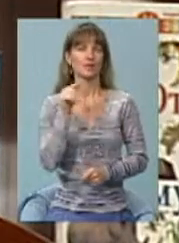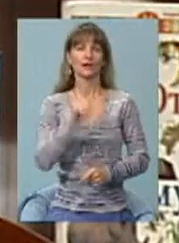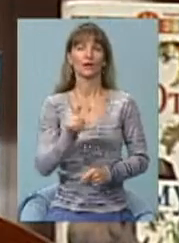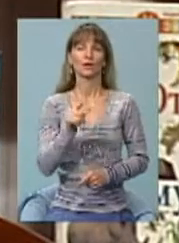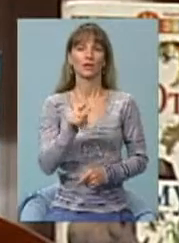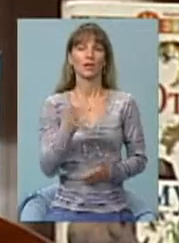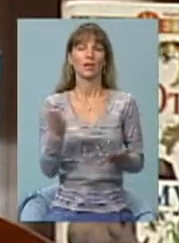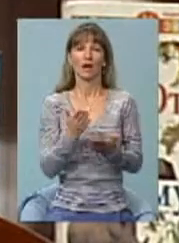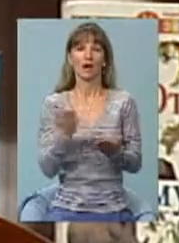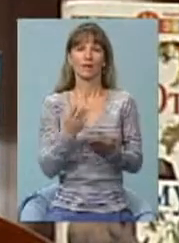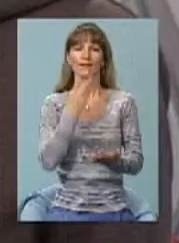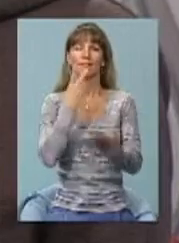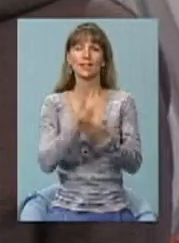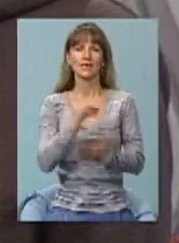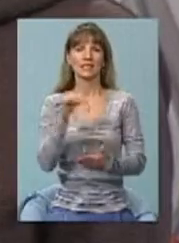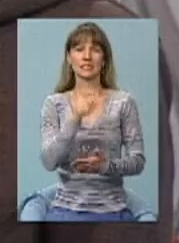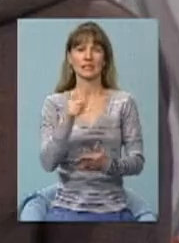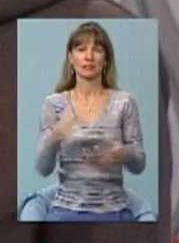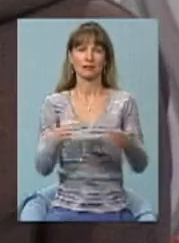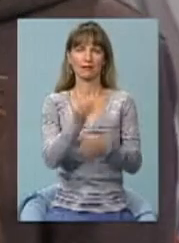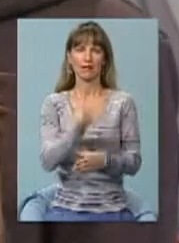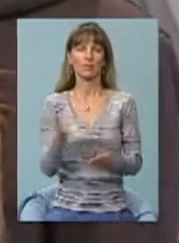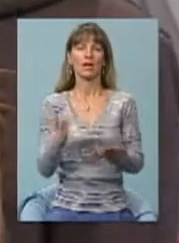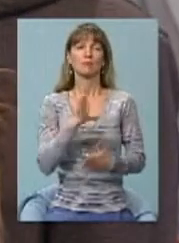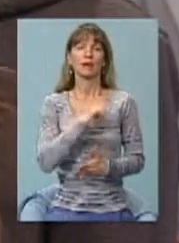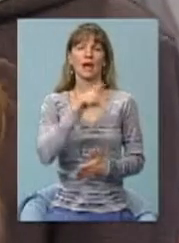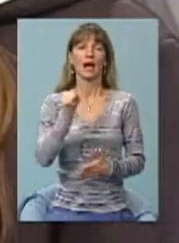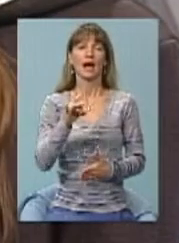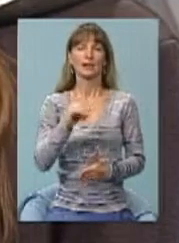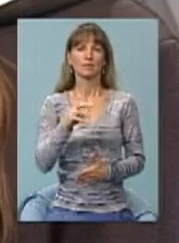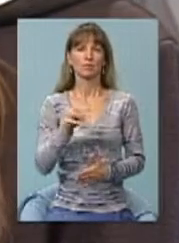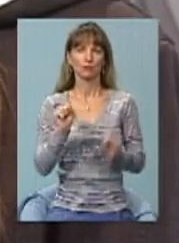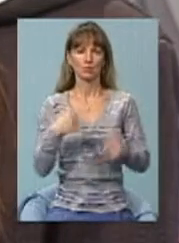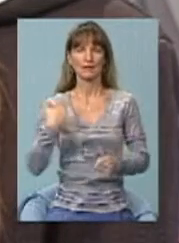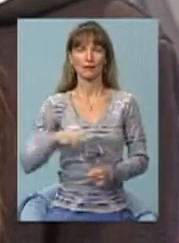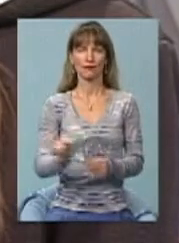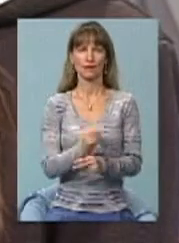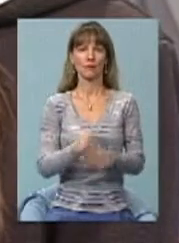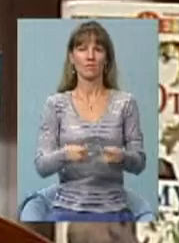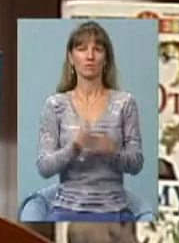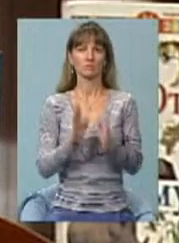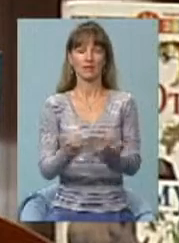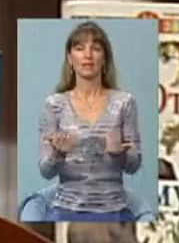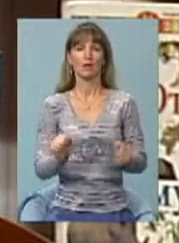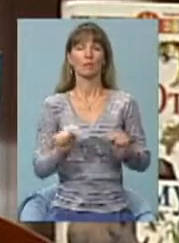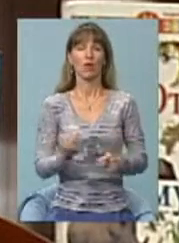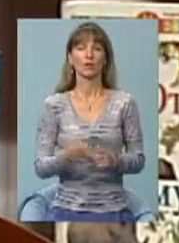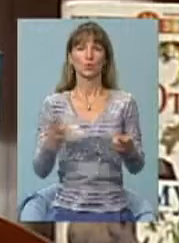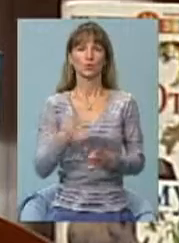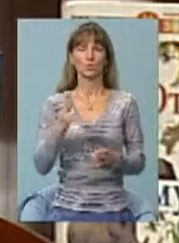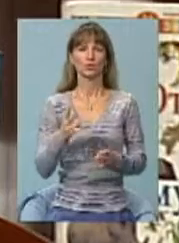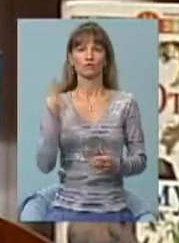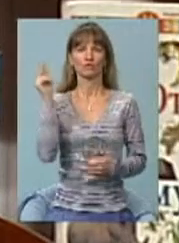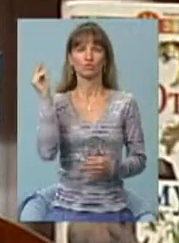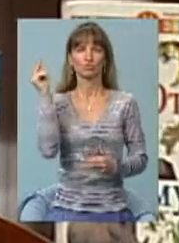що вони як-то виділяються із толпи. Як бути харизматичним? Чи можна себе якось виховати в такому русі? Да, можна. Це треба читати